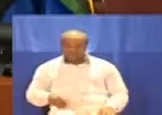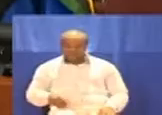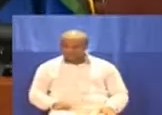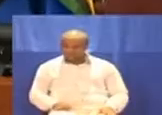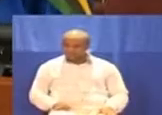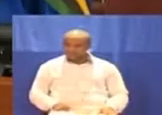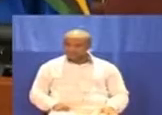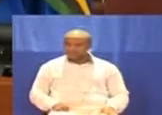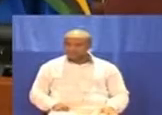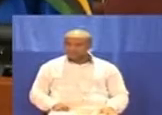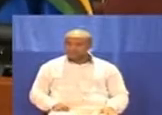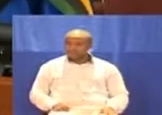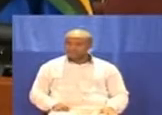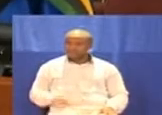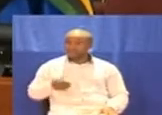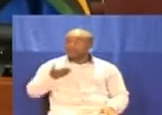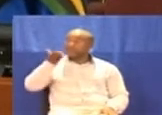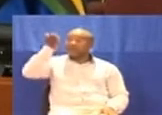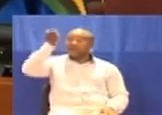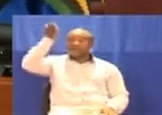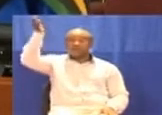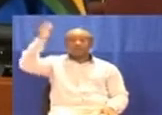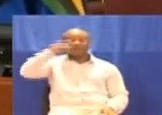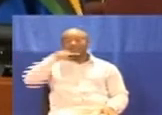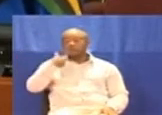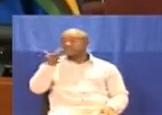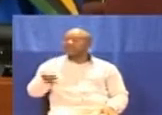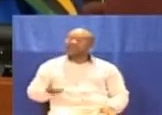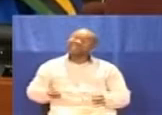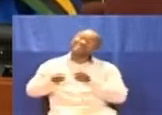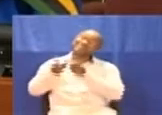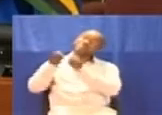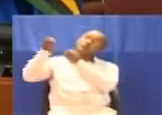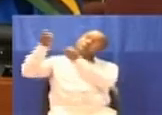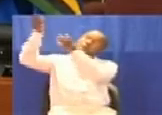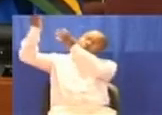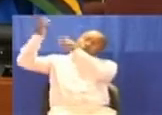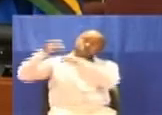Na wewe Mwenyezi Mungu alipokujalia hapo, basi yatosha inshallah.